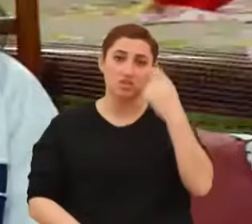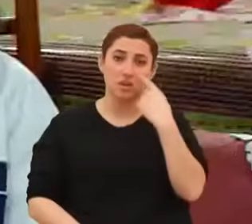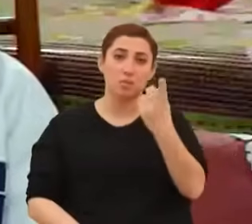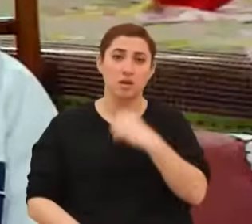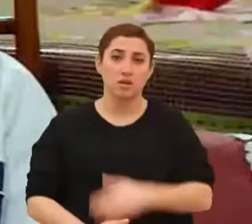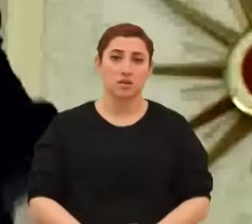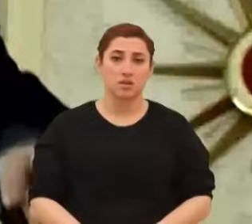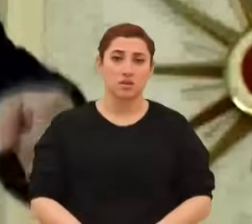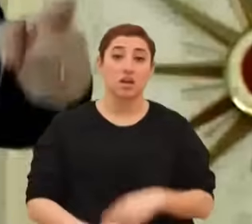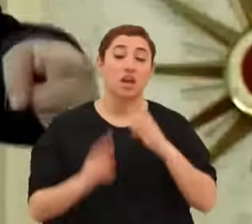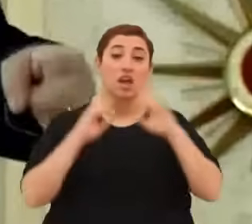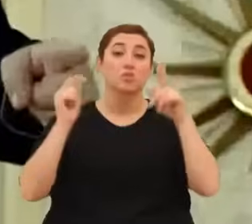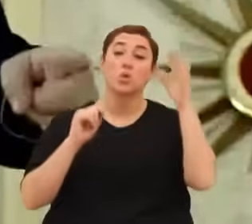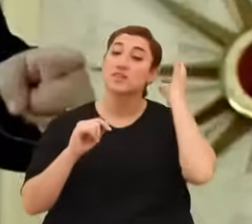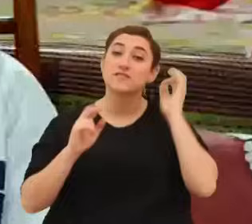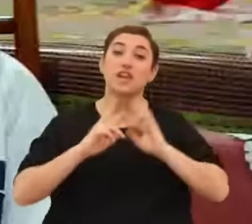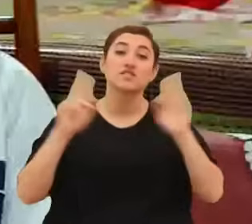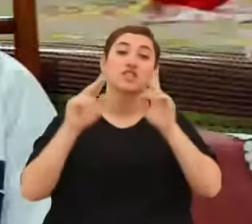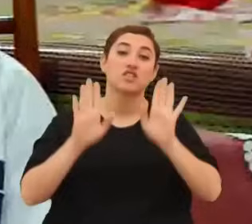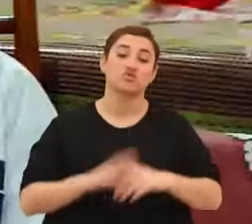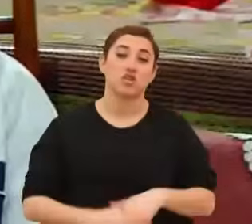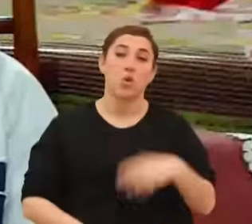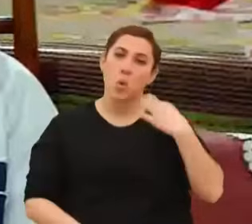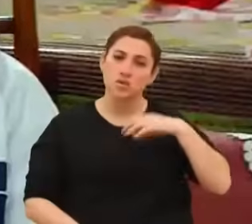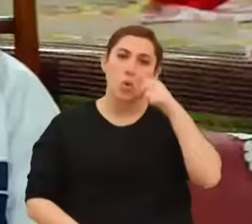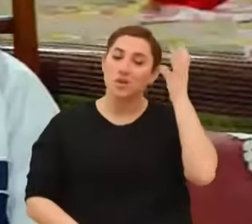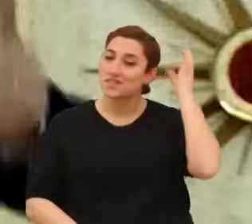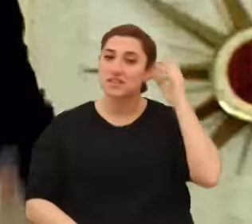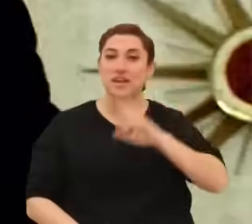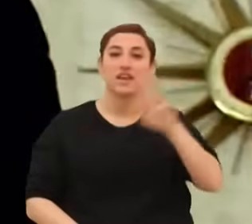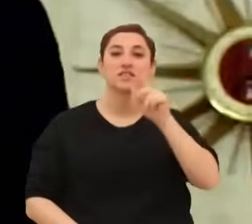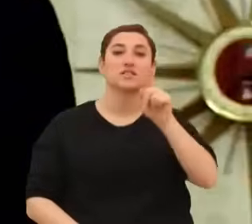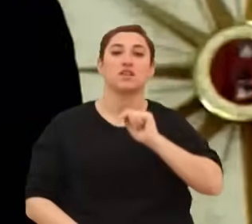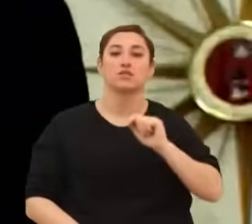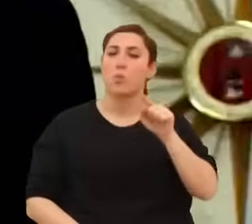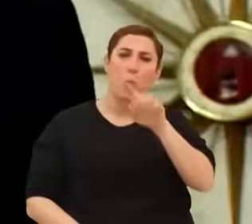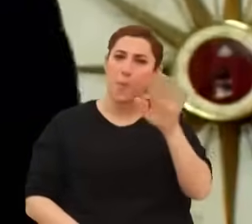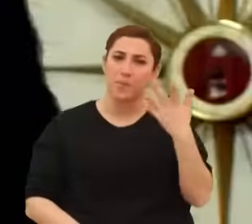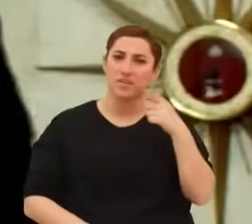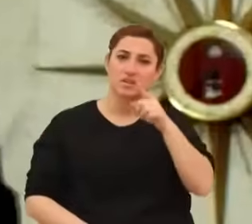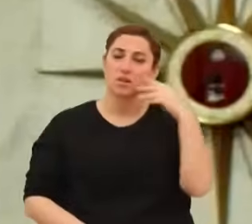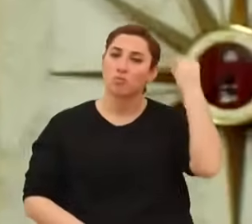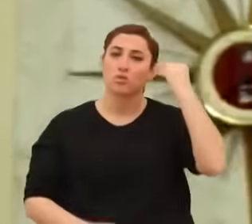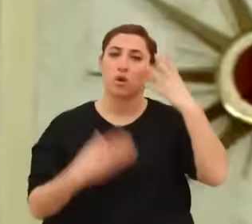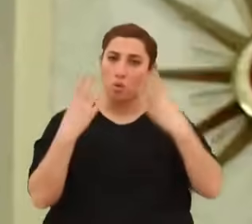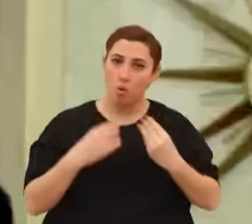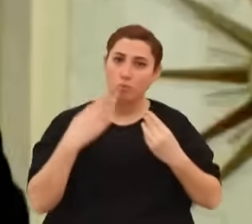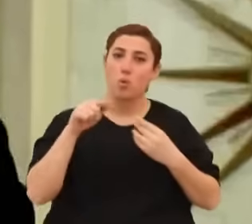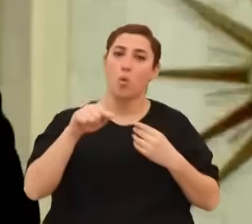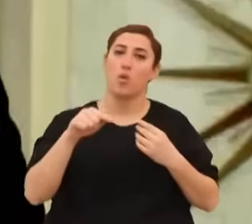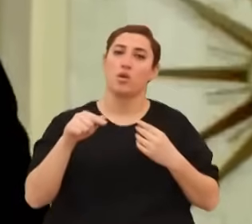bak. Kesilecek. O saçlar kesilecek. Özellikle o saçlar kesilecek. Ne o ya? Sen artık muhtarın oğlusun.